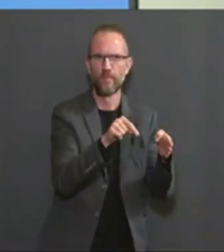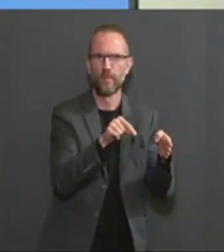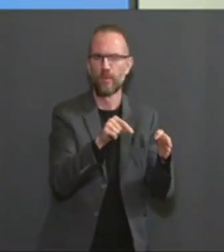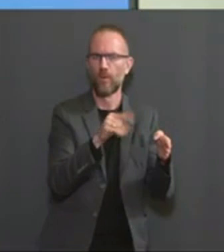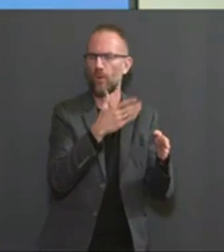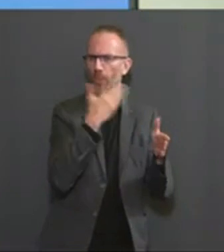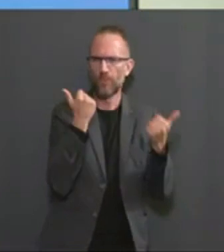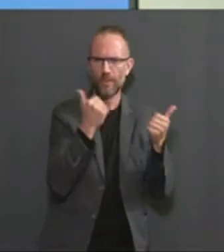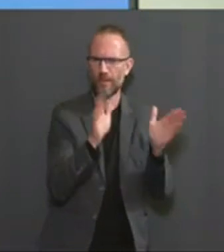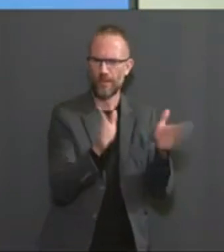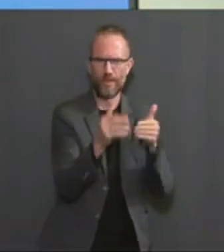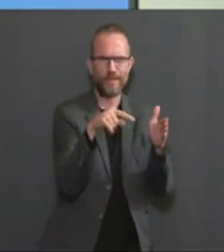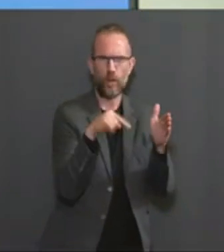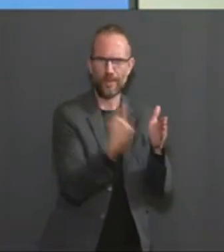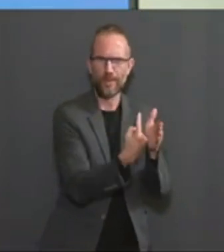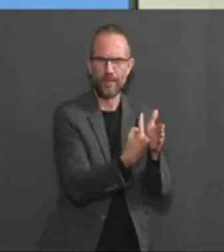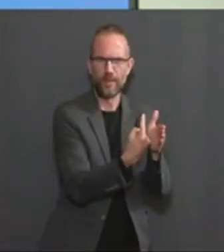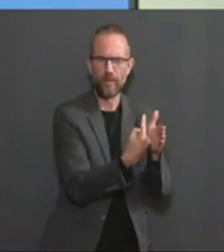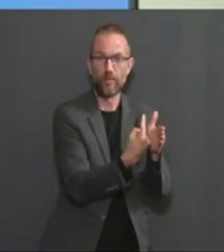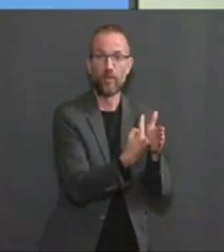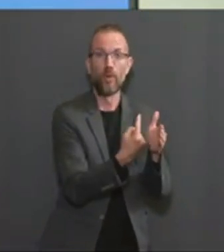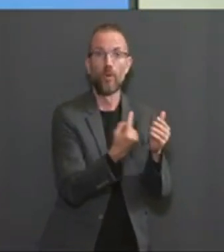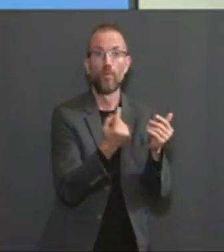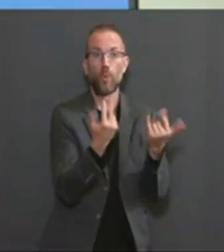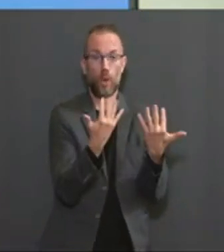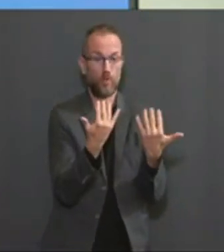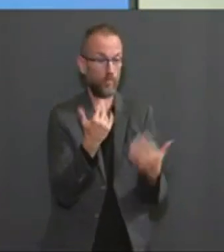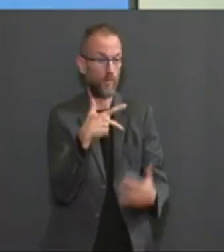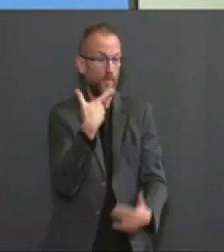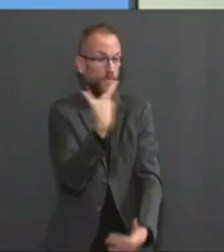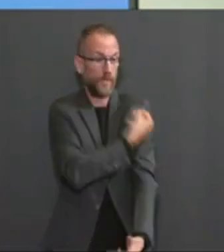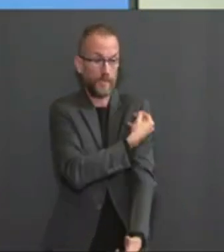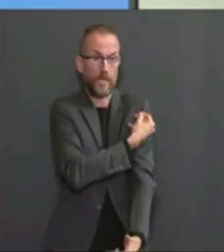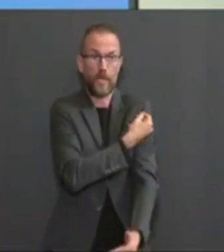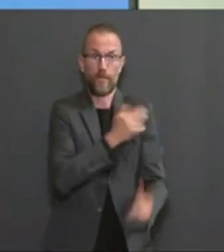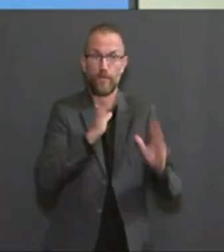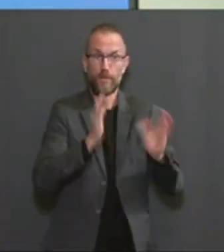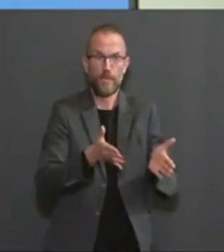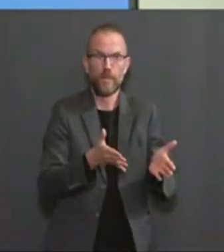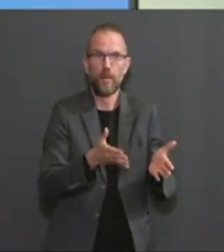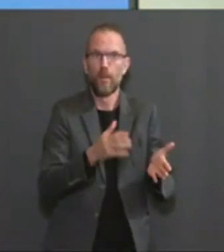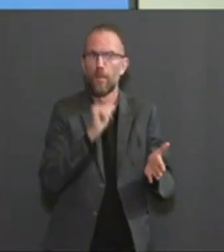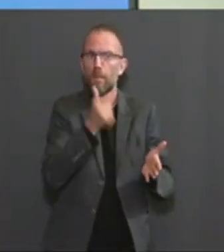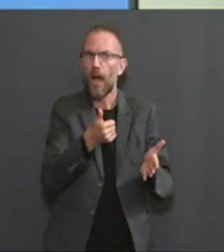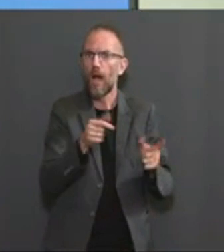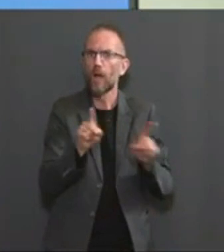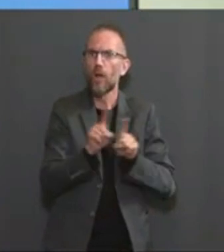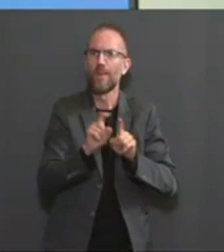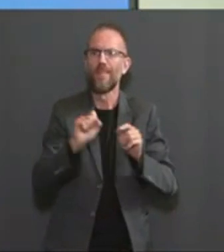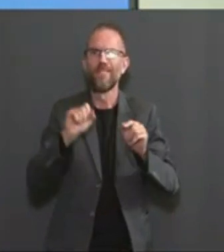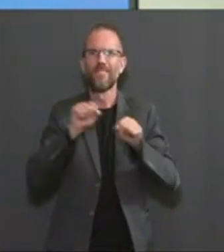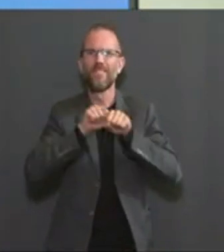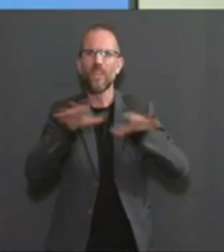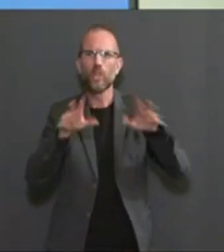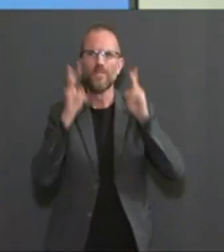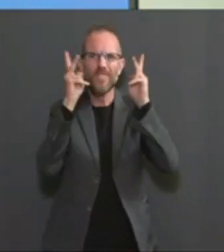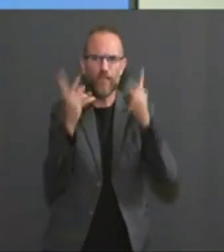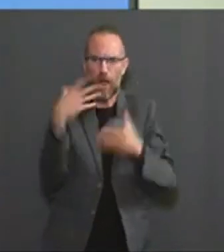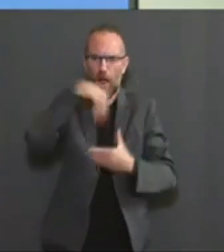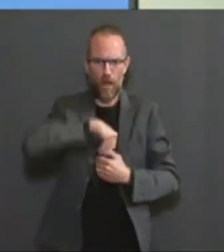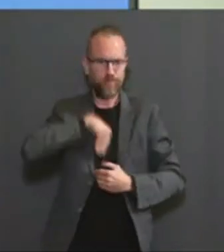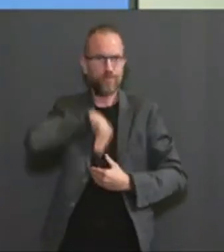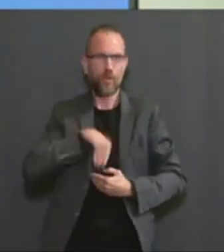bonne raison que lorsqu'on va injecter un vaccin, on ne va pas injecter un virus vivant, on va injecter